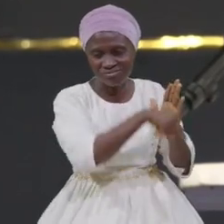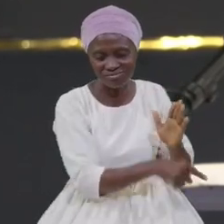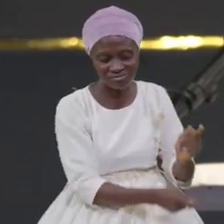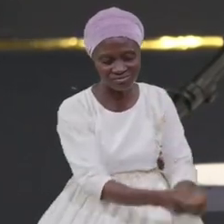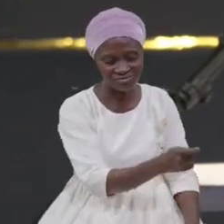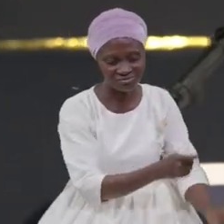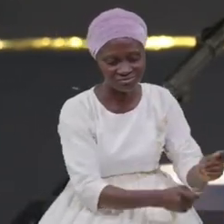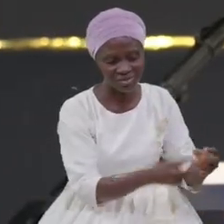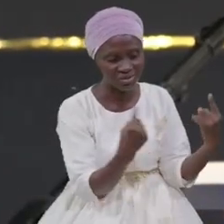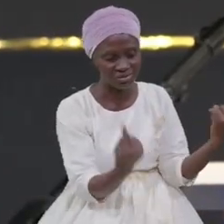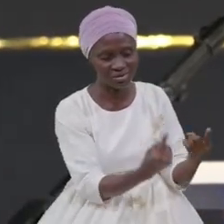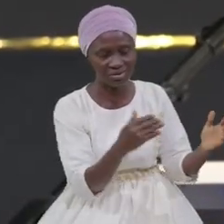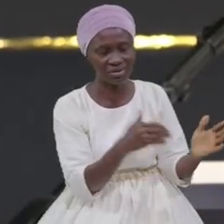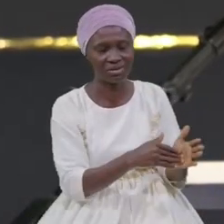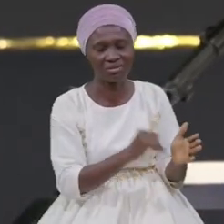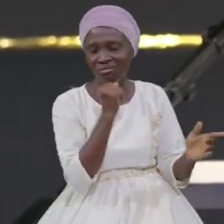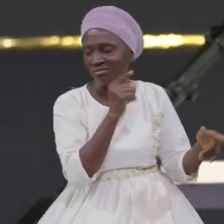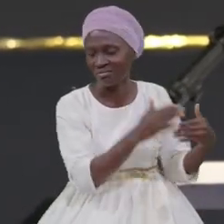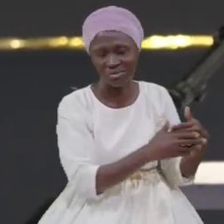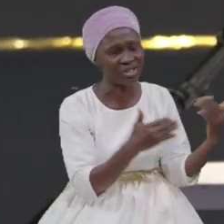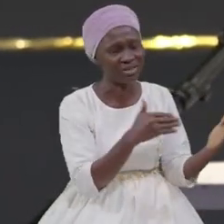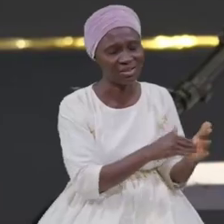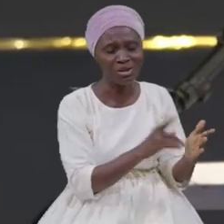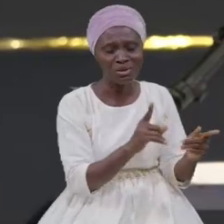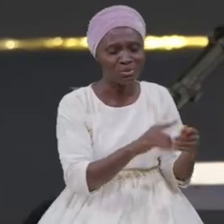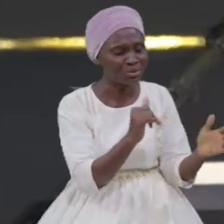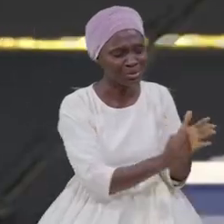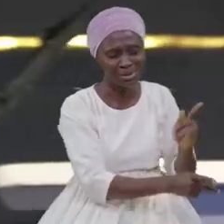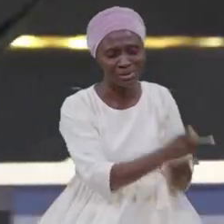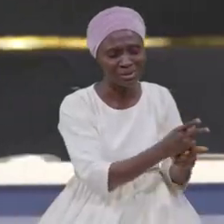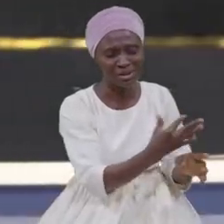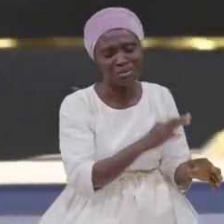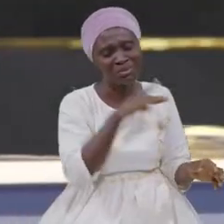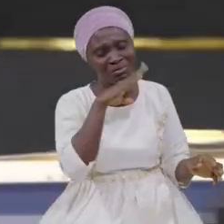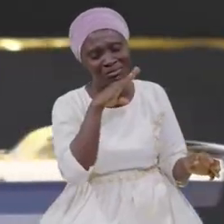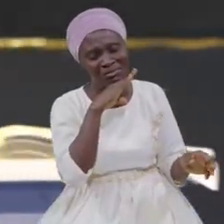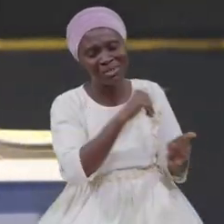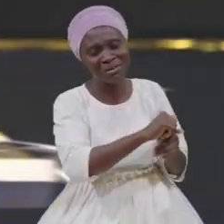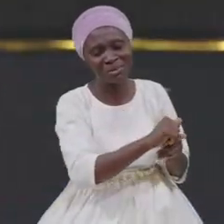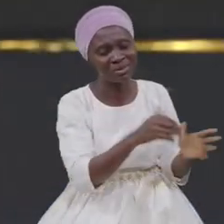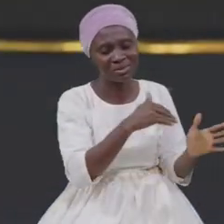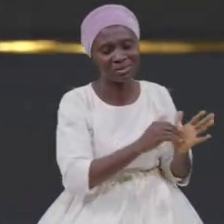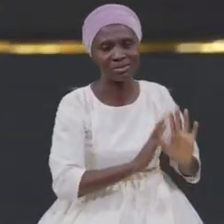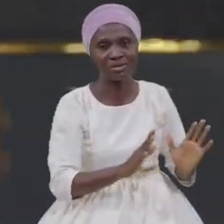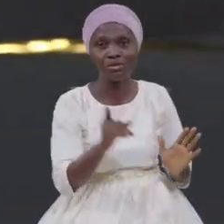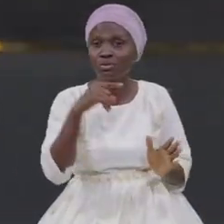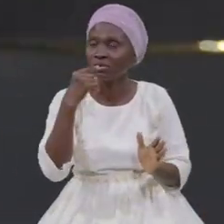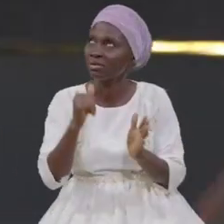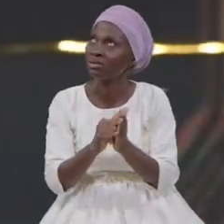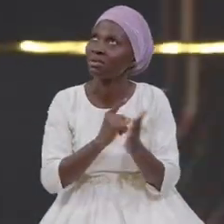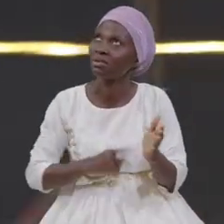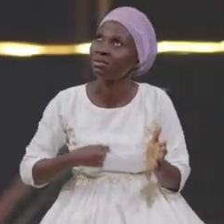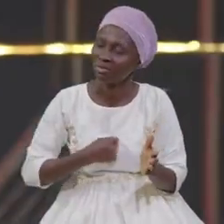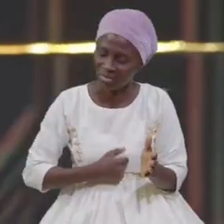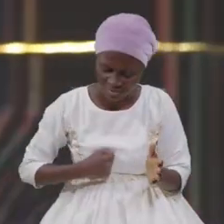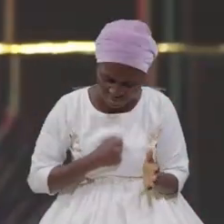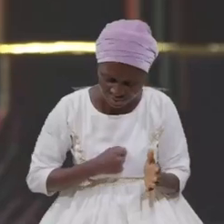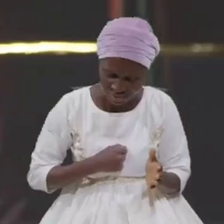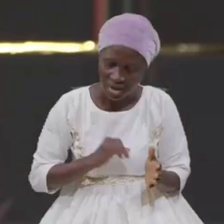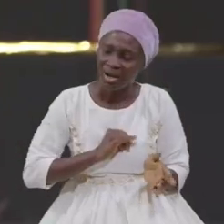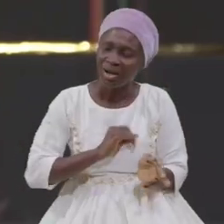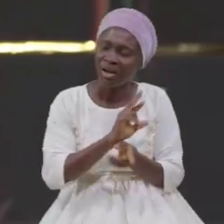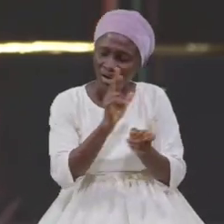dans ce puits-là. Je ne retournerai pas dans ces souillures. Tu dis au Seigneur, je suis désolé, je suis pénitent, je